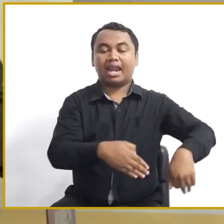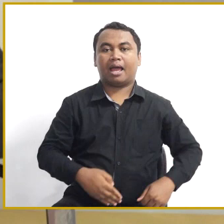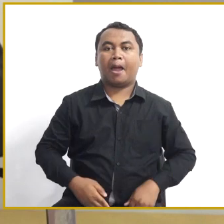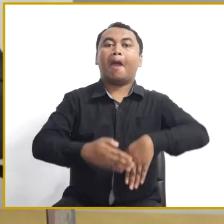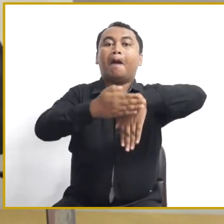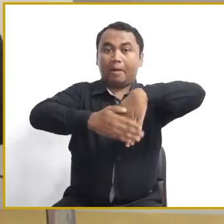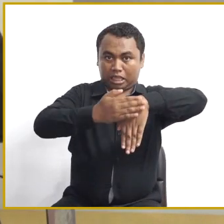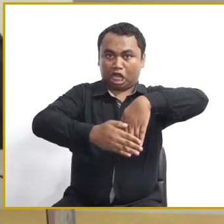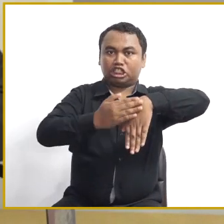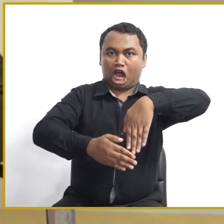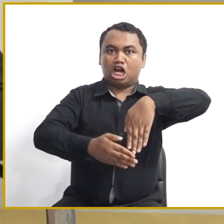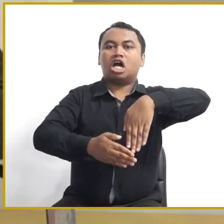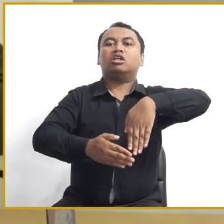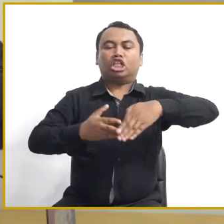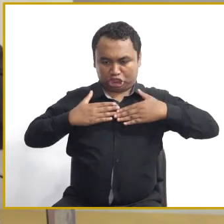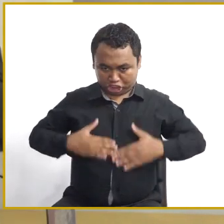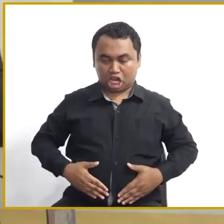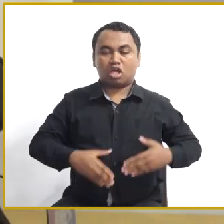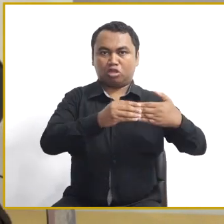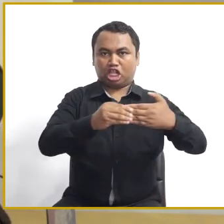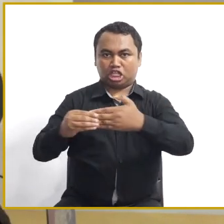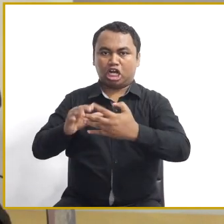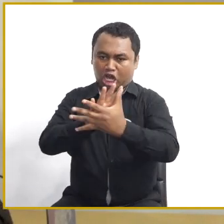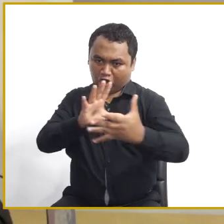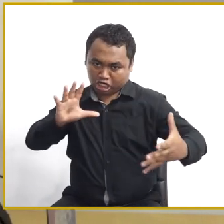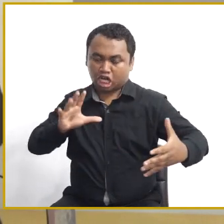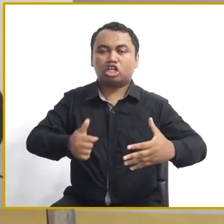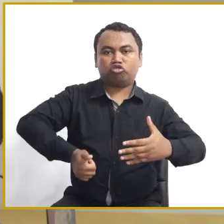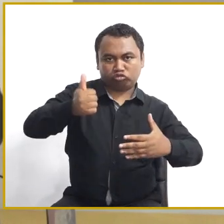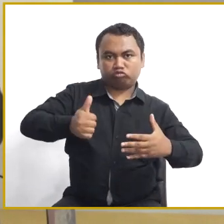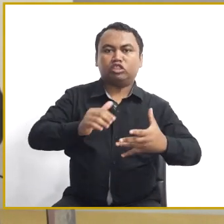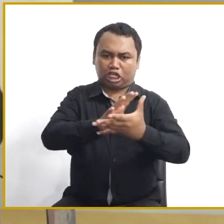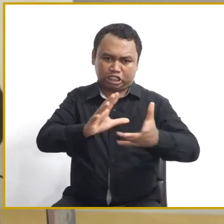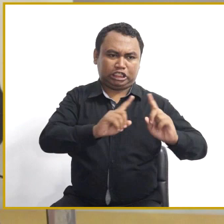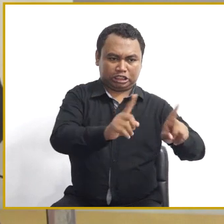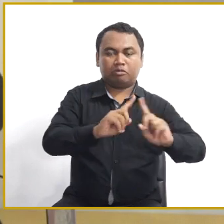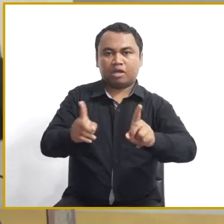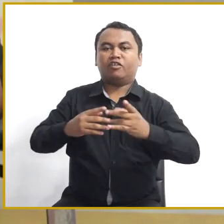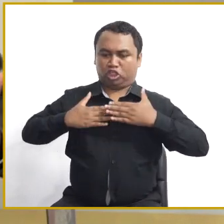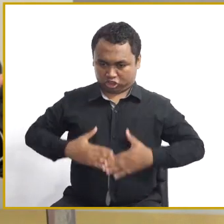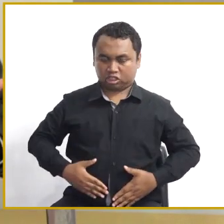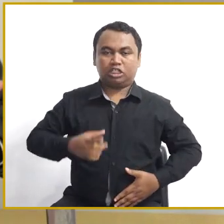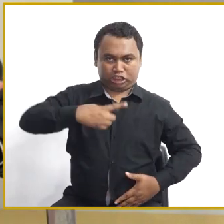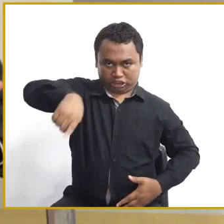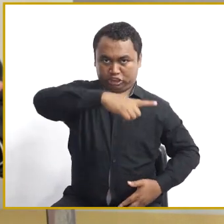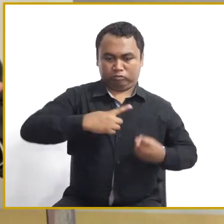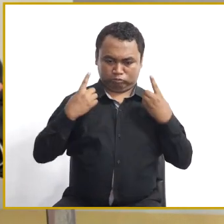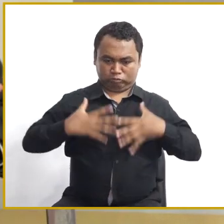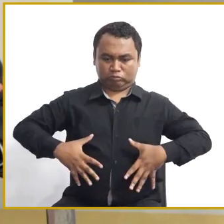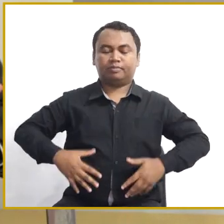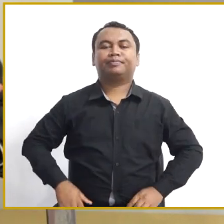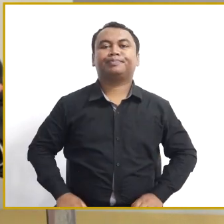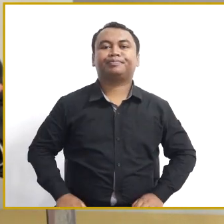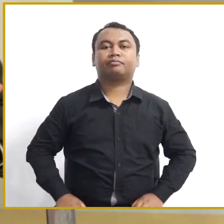madagasikara no mife ny fananany madagasikara no mife ny arenany iverenako amin'izay mako amin'ny resaka hoe